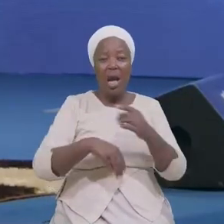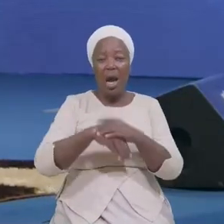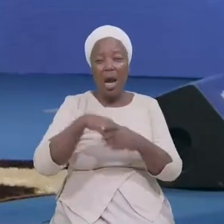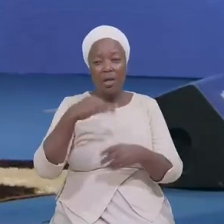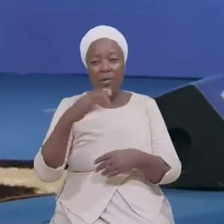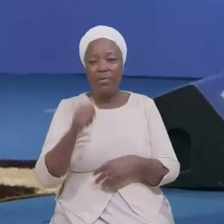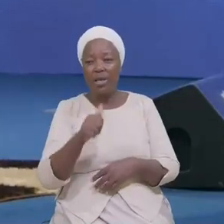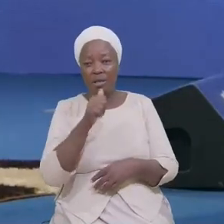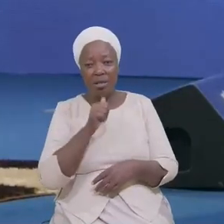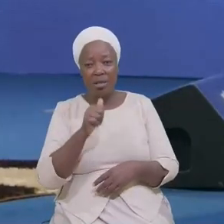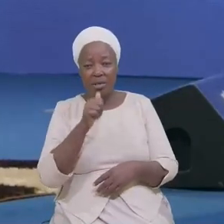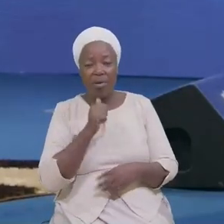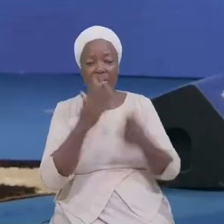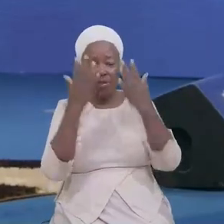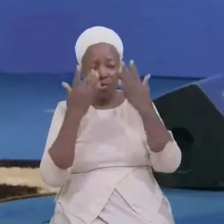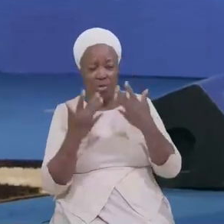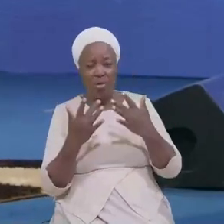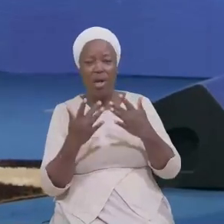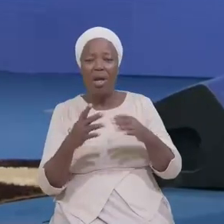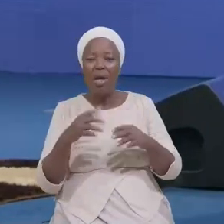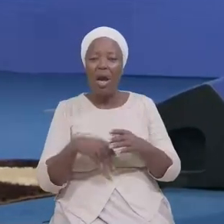Des tristesses secrètes.